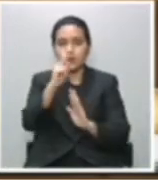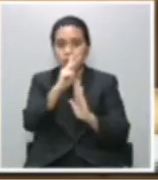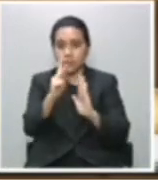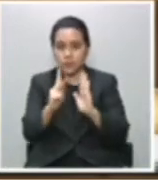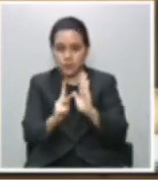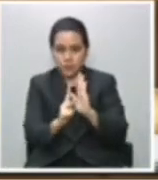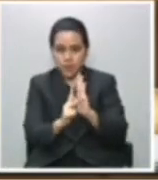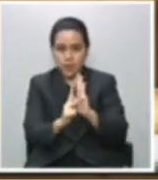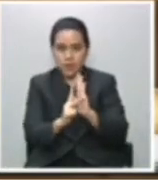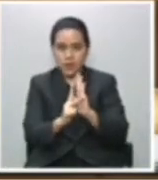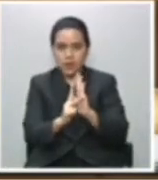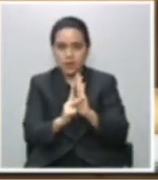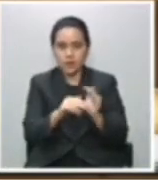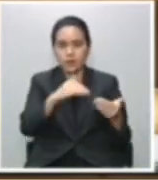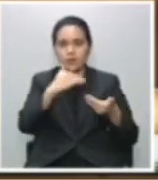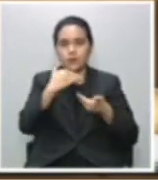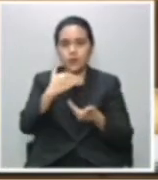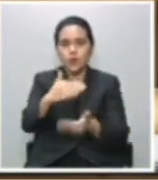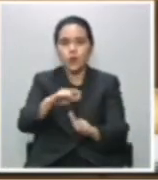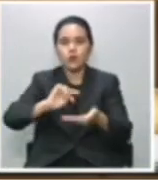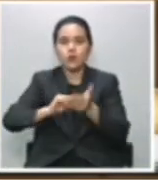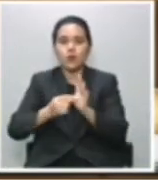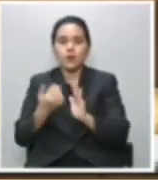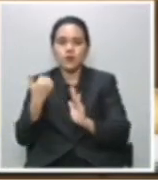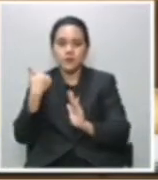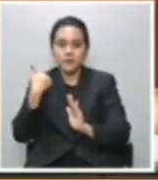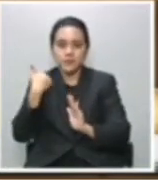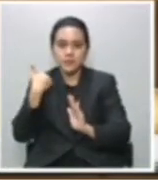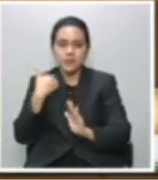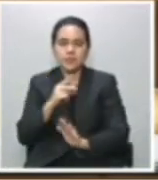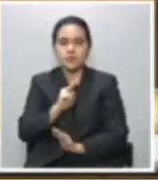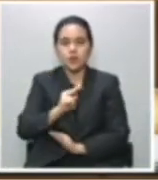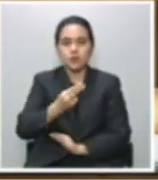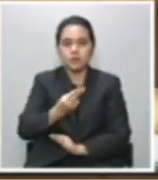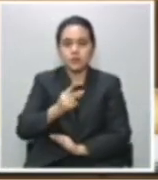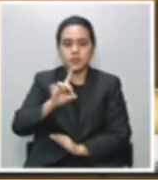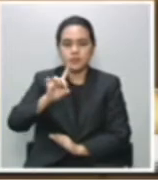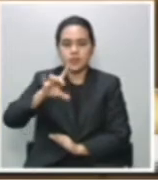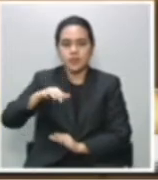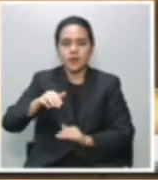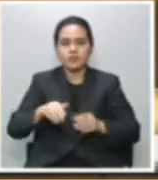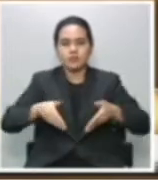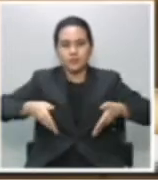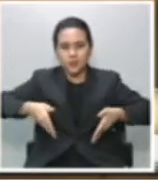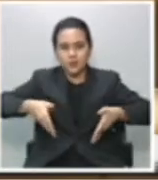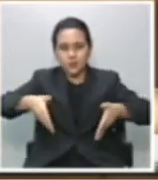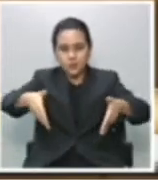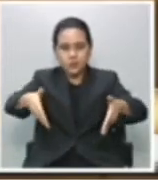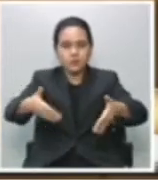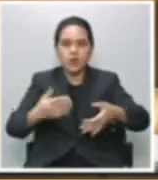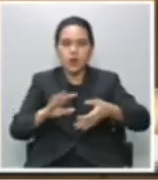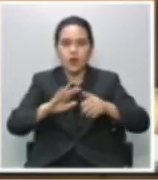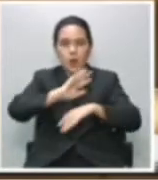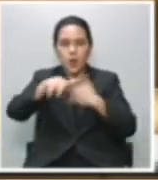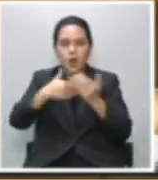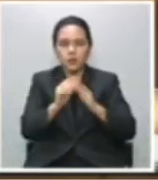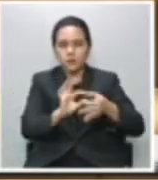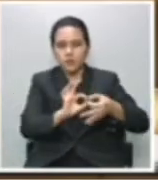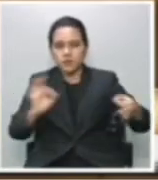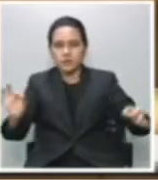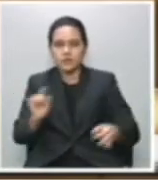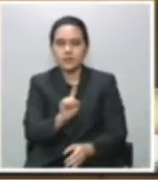บับนะครับมีทั้งสิ้น 28,000 สายทางเศษระยะทางประมาณ